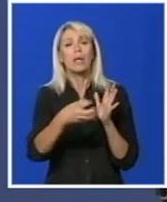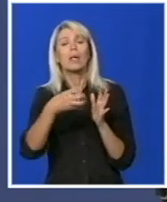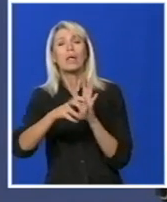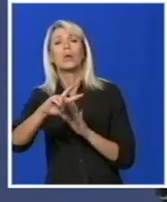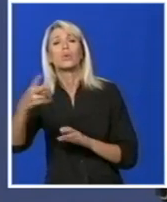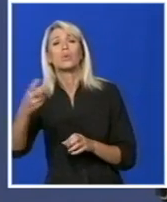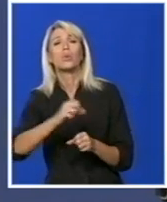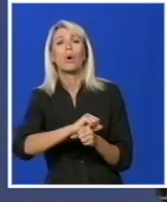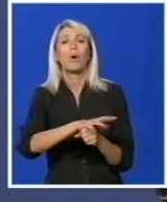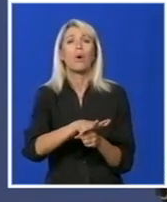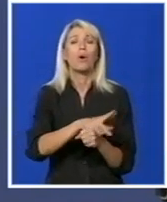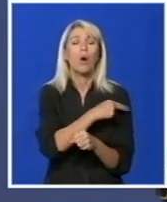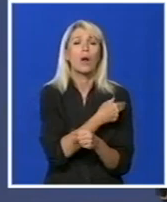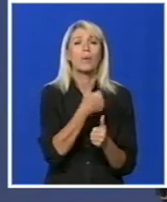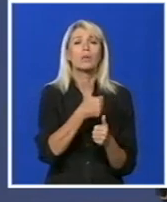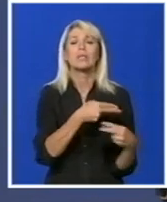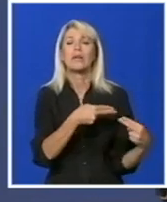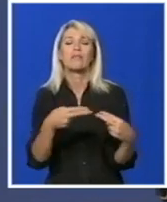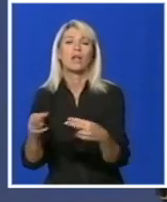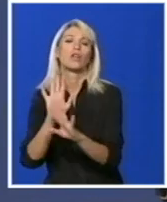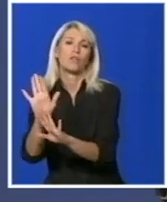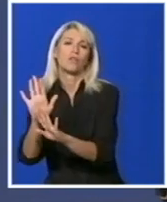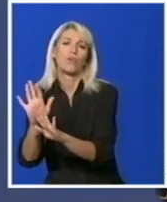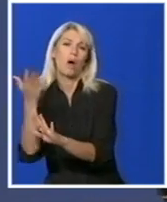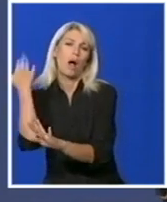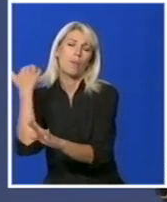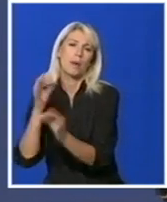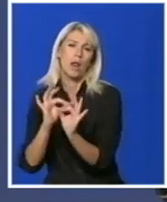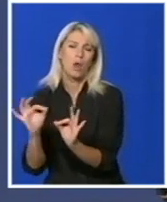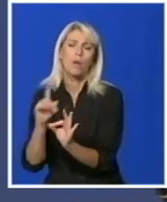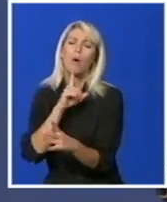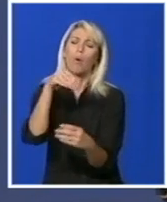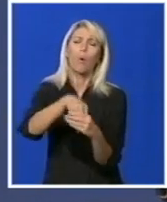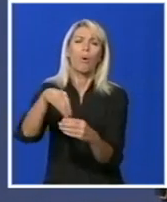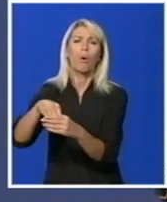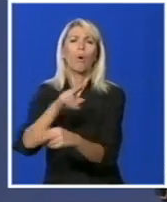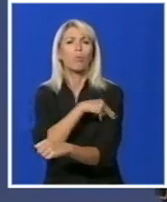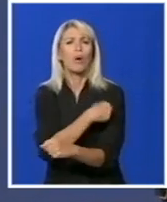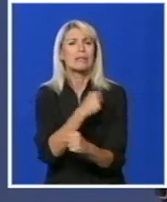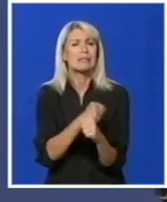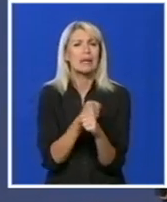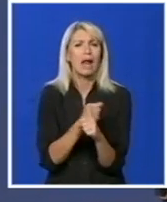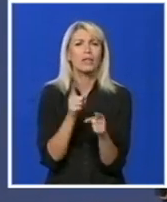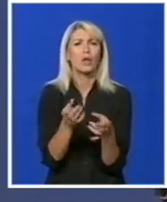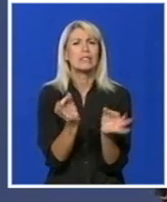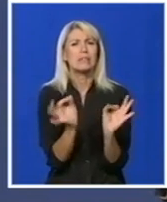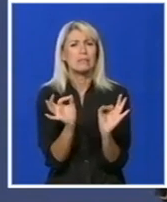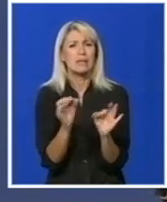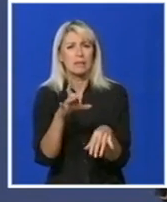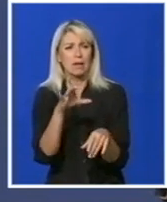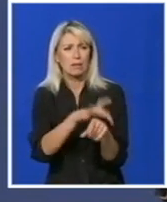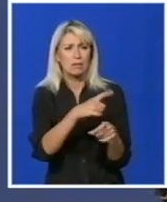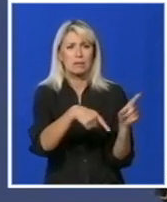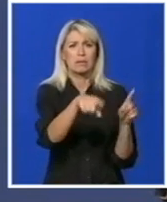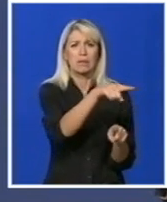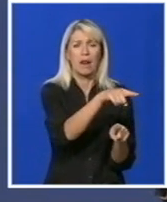ili se vraćaju u redovan režim? Ko će raditi u tim bolnicama? Te specijalnosti koje su potrebne za COVID bolnice su